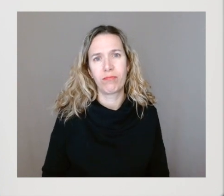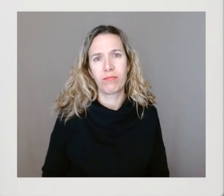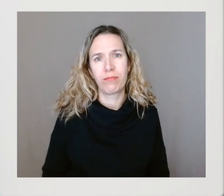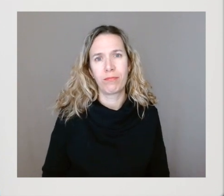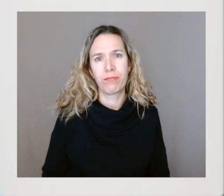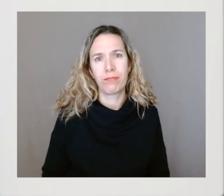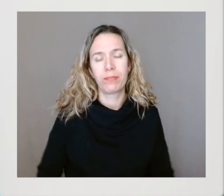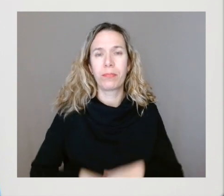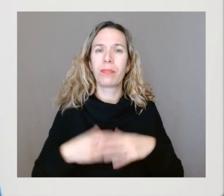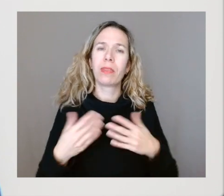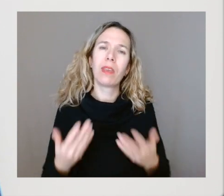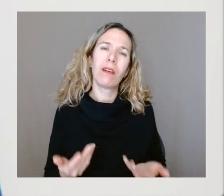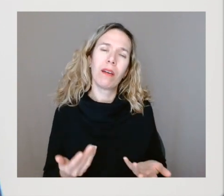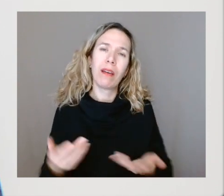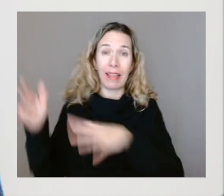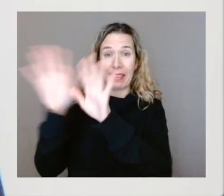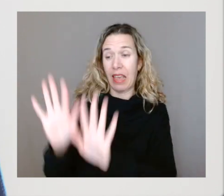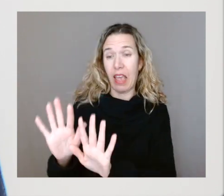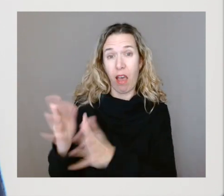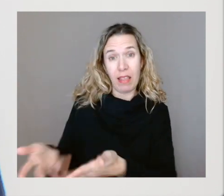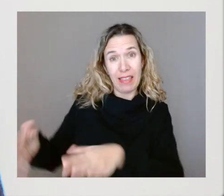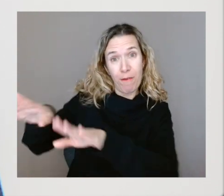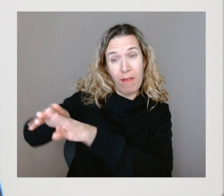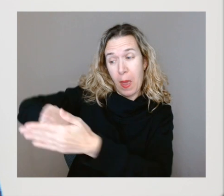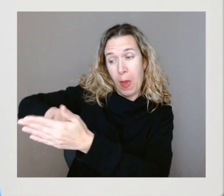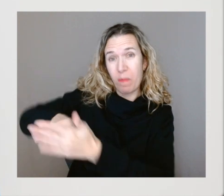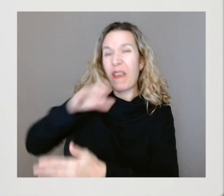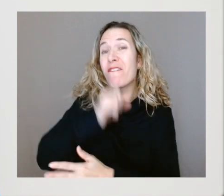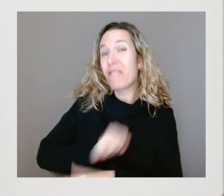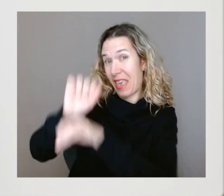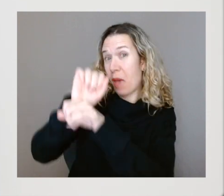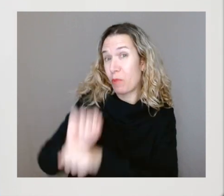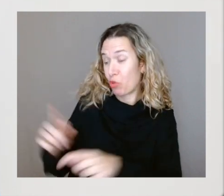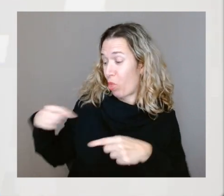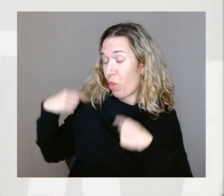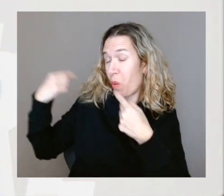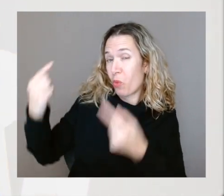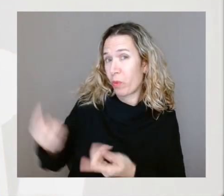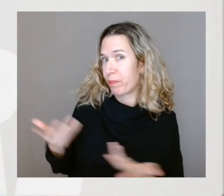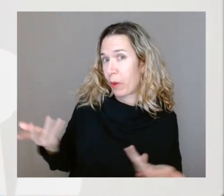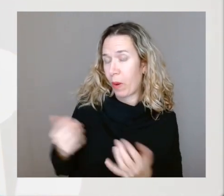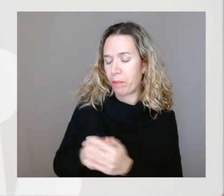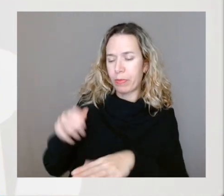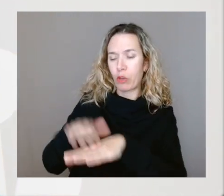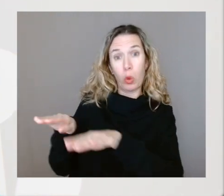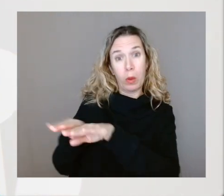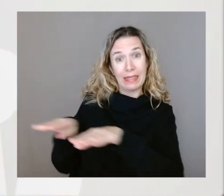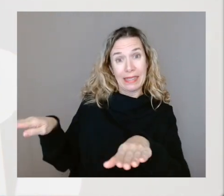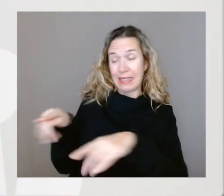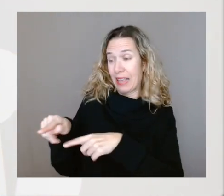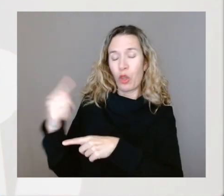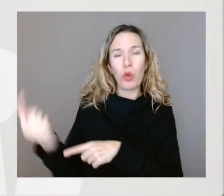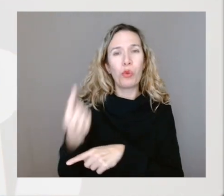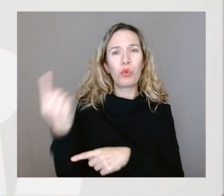Vois-tu, quand on ferme un théâtre, il y a un vieux rituel qu'on observe encore. Sur la scène, on